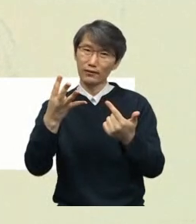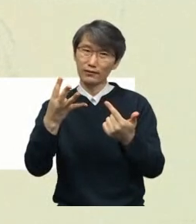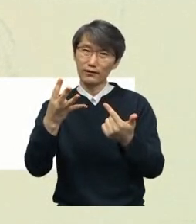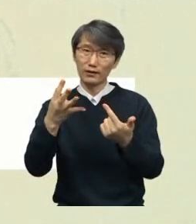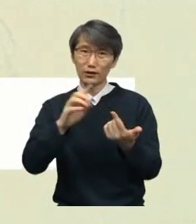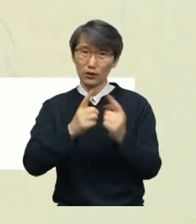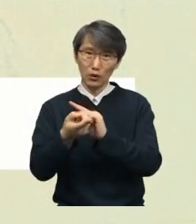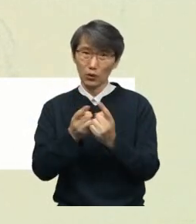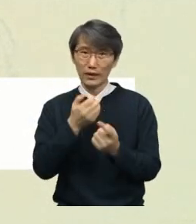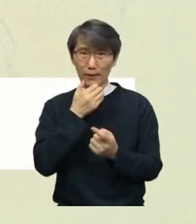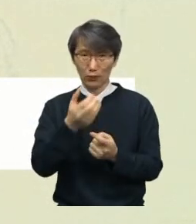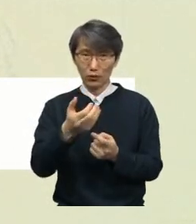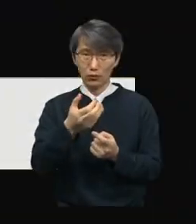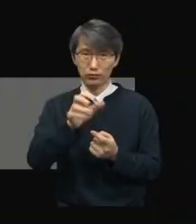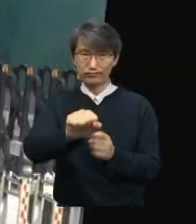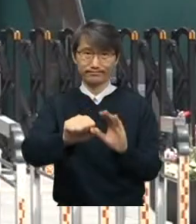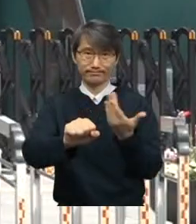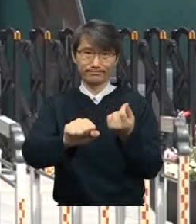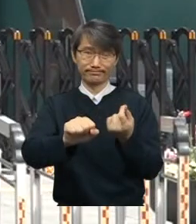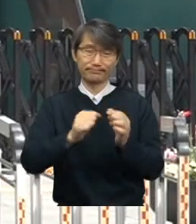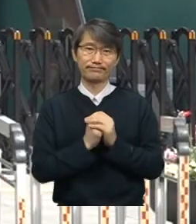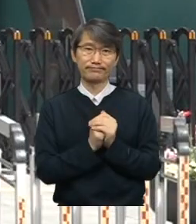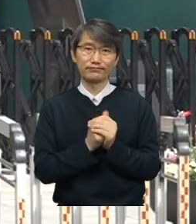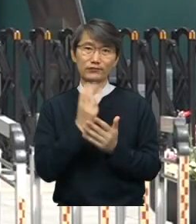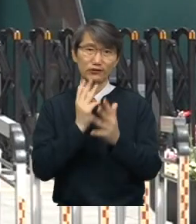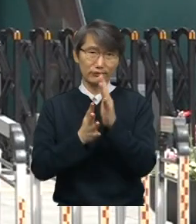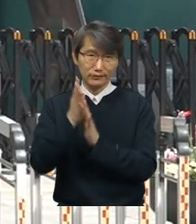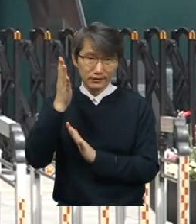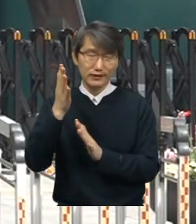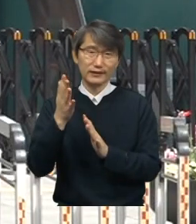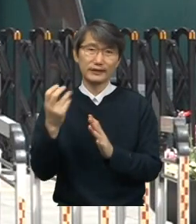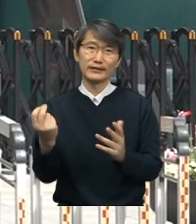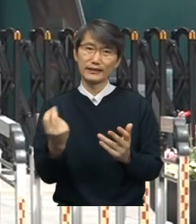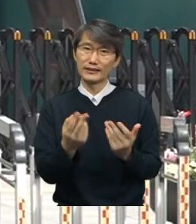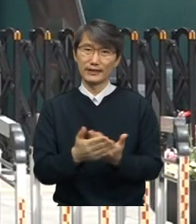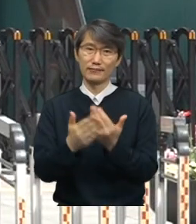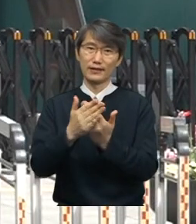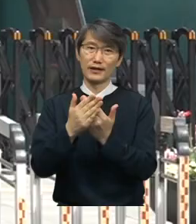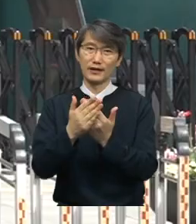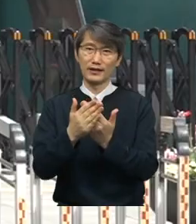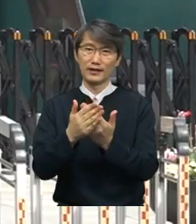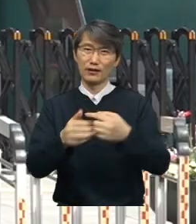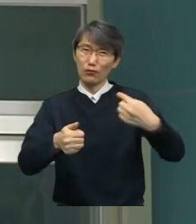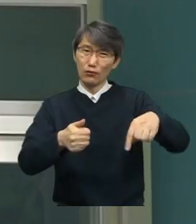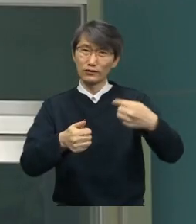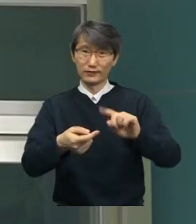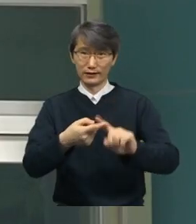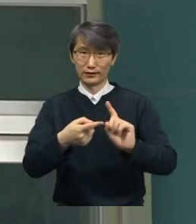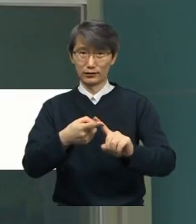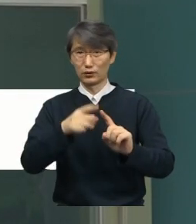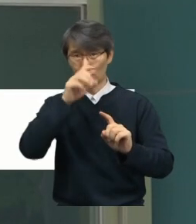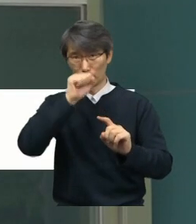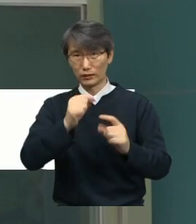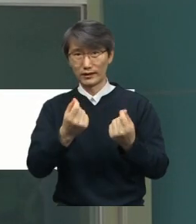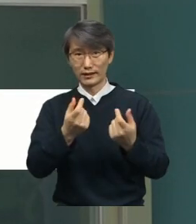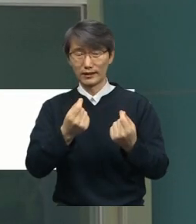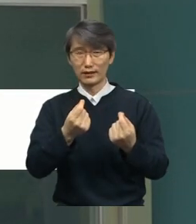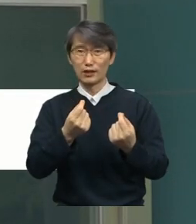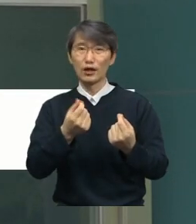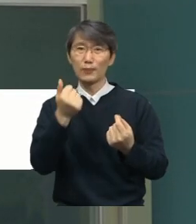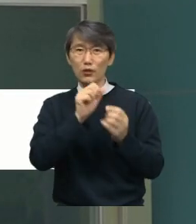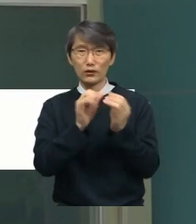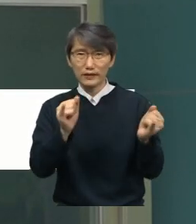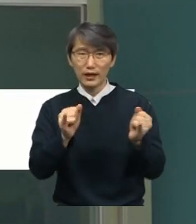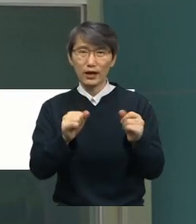간의 이런 양보선을 찾았던 것입니다. 서울시의 재개발 코디네이터 제도도 큰 몫을 했습니다. 서울시는